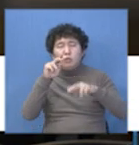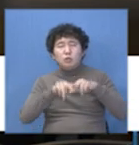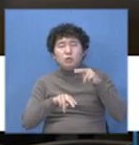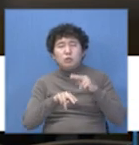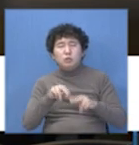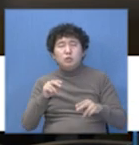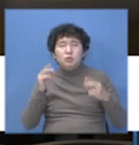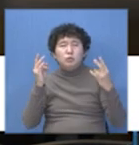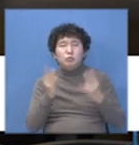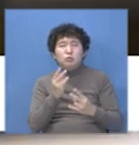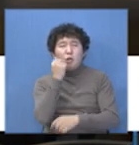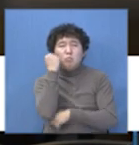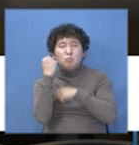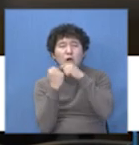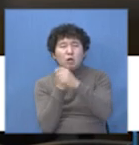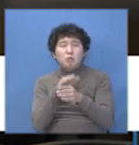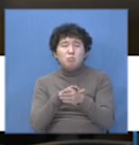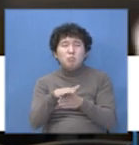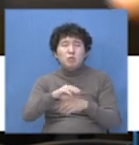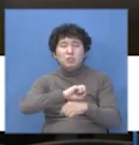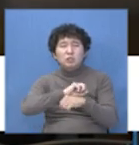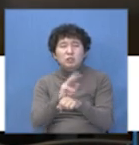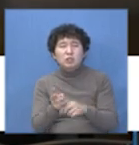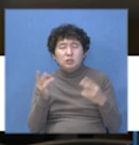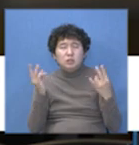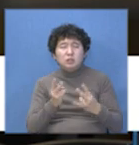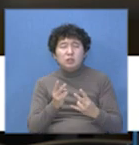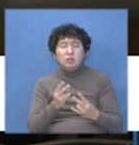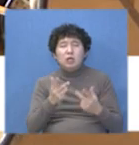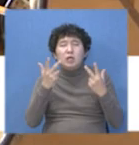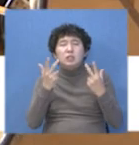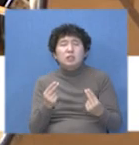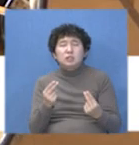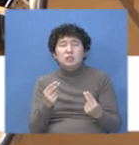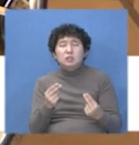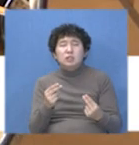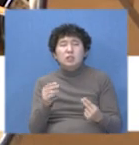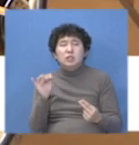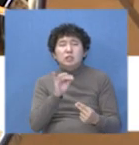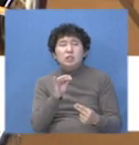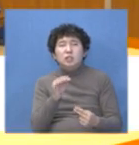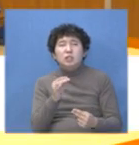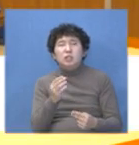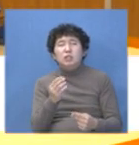әрі қажетті жабдықтармен толық қамтылған. Ендігі міндет қай жерде және қанша мектеп салу керектігін түсіну.